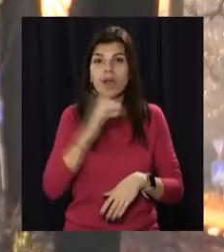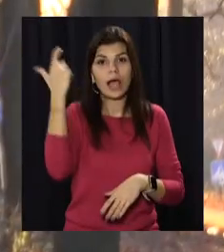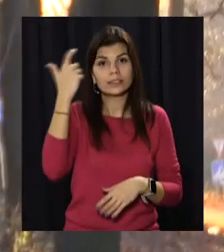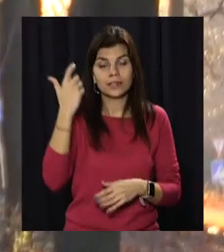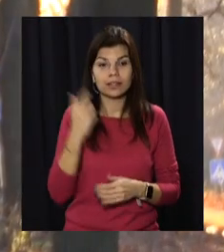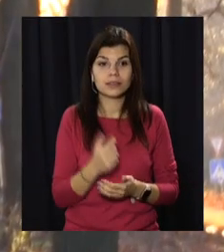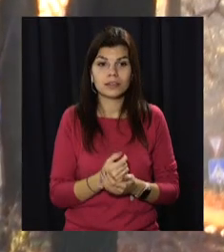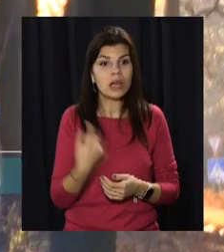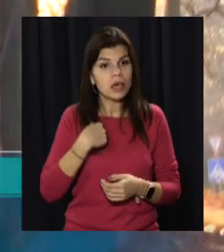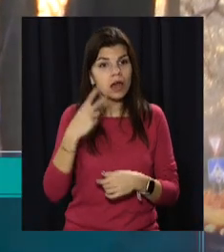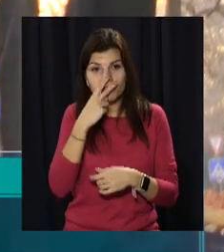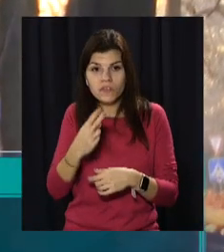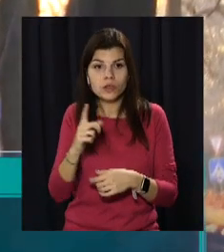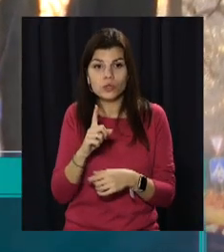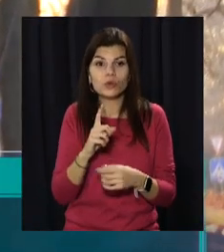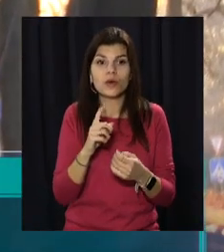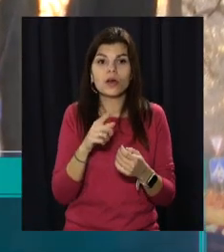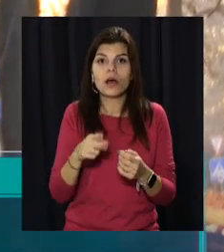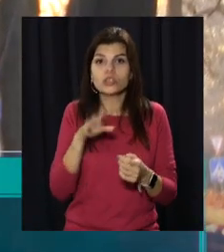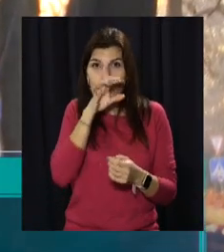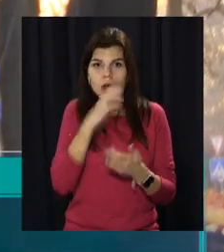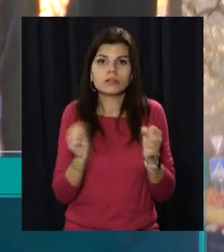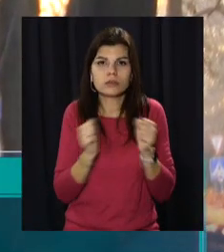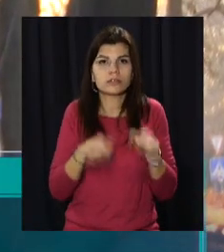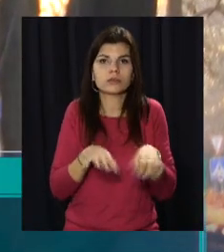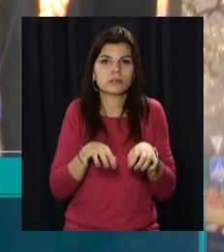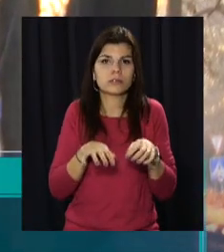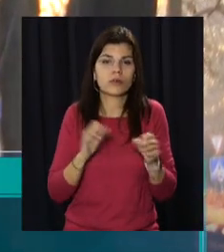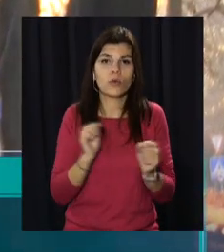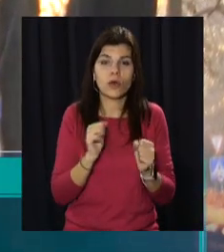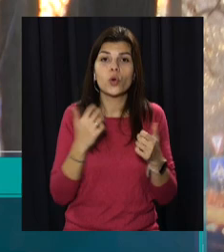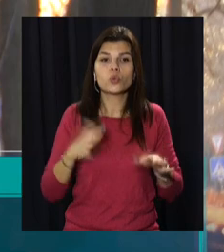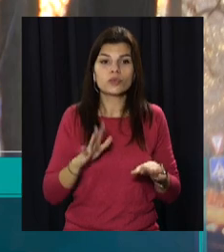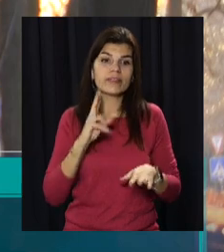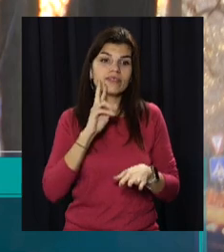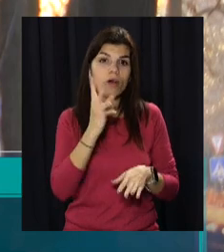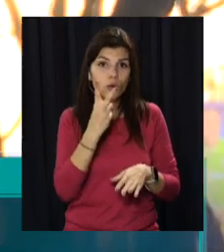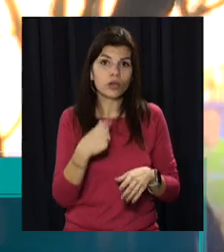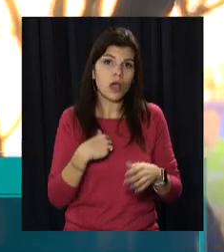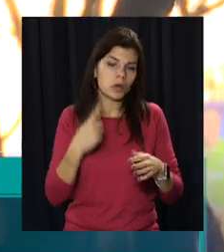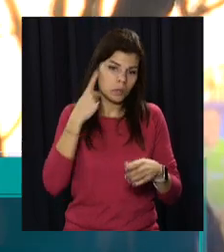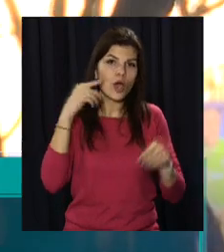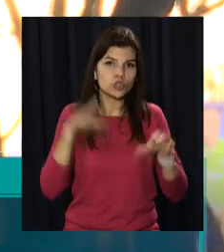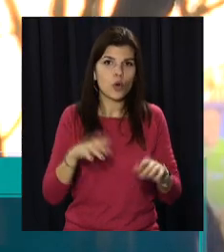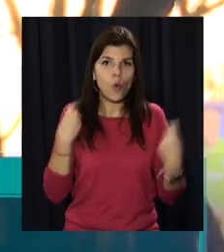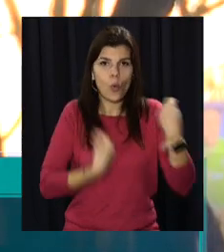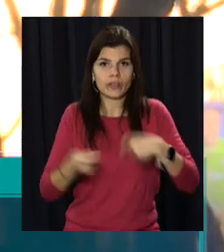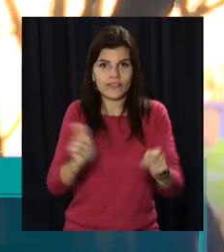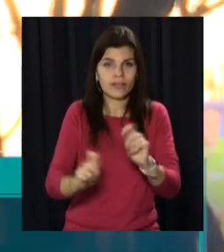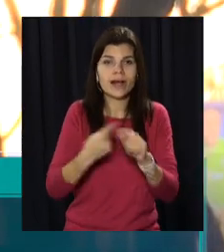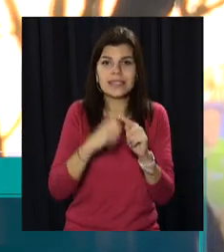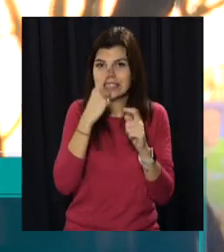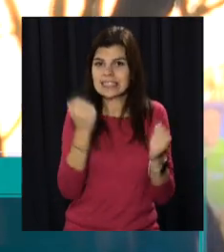Ірина. Я звернула увагу, що вона елементарно мерзне. І от вже 2 роки я їх одягаю. Найголовніше, це у нас